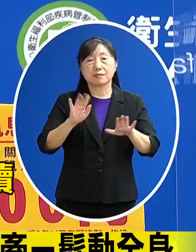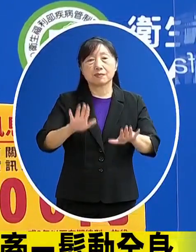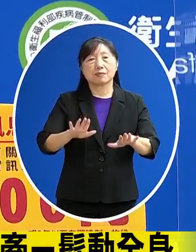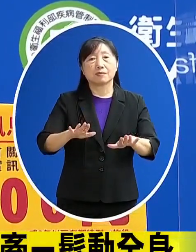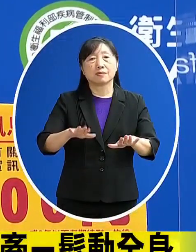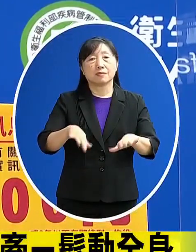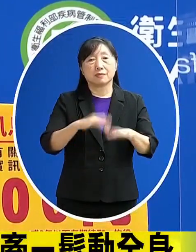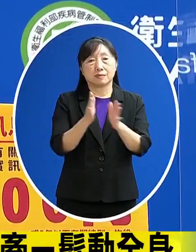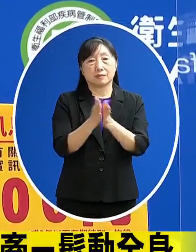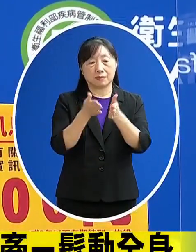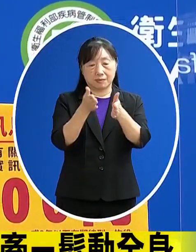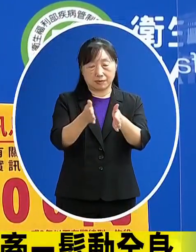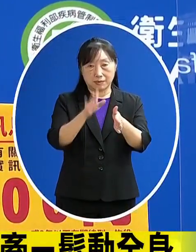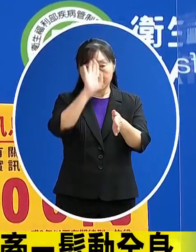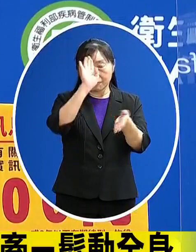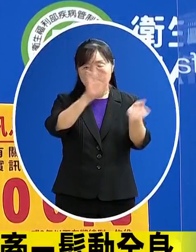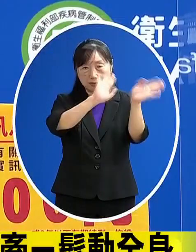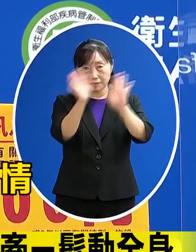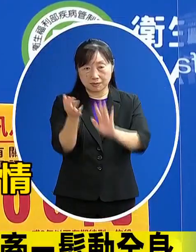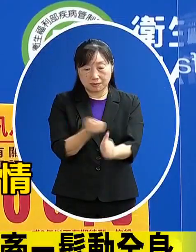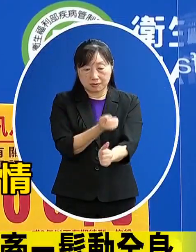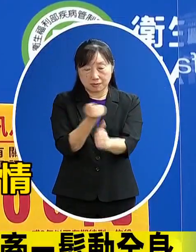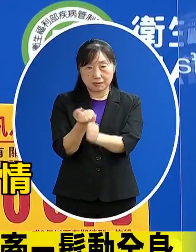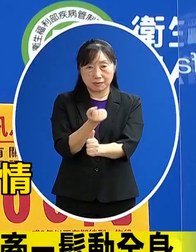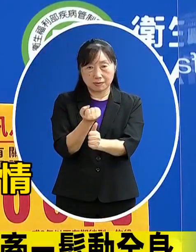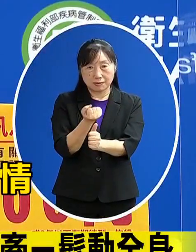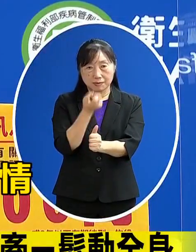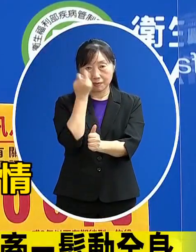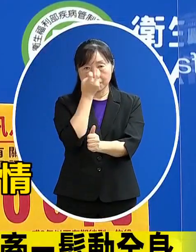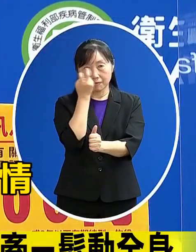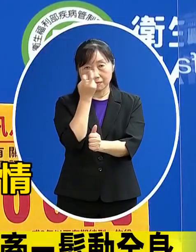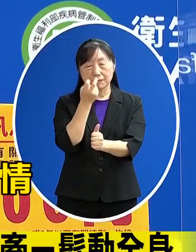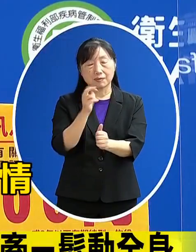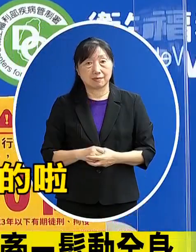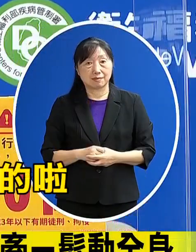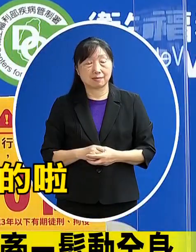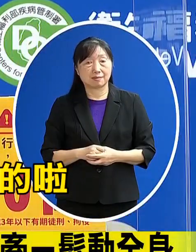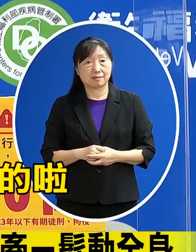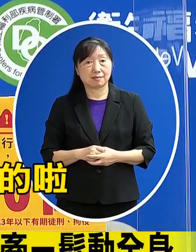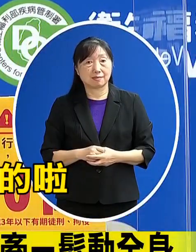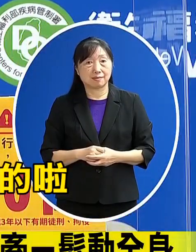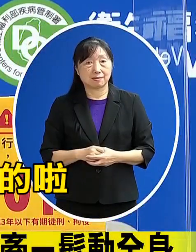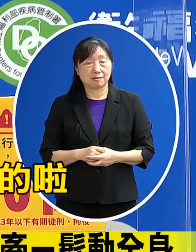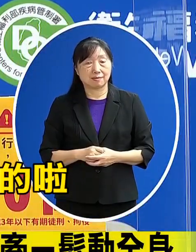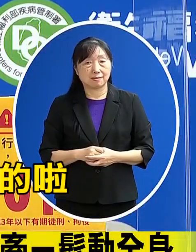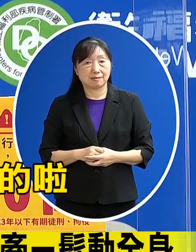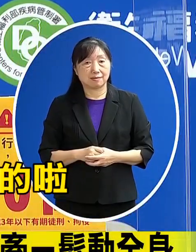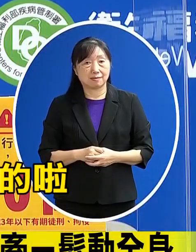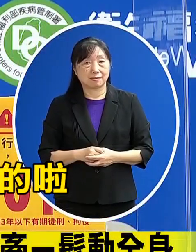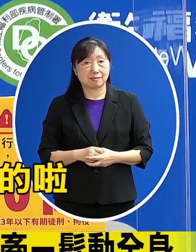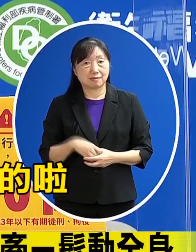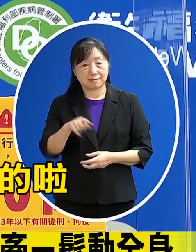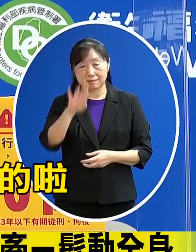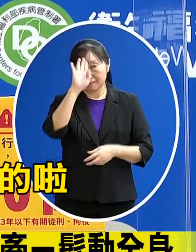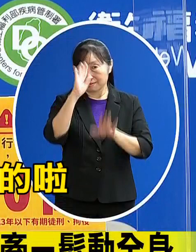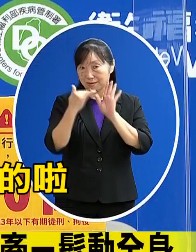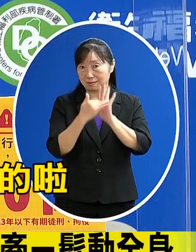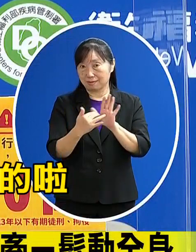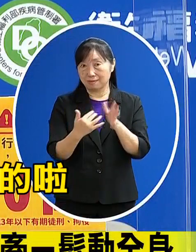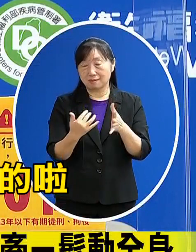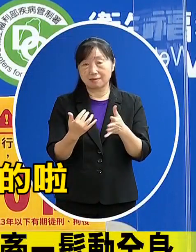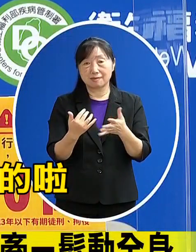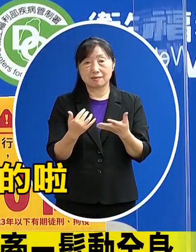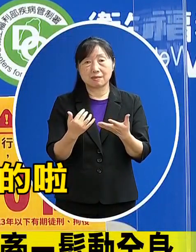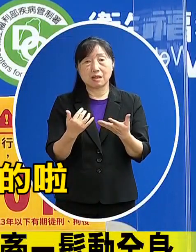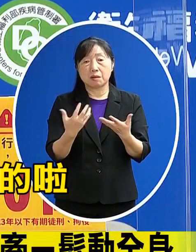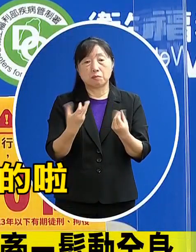持续监测疫情哈，控制疫情可能是一件比较重要的事情。第一个就是说，我们这防疫里面没有说干